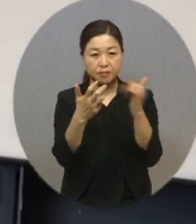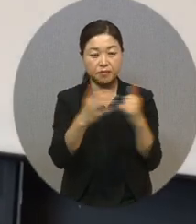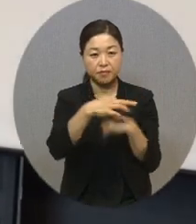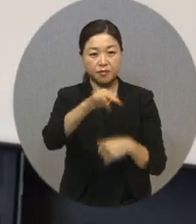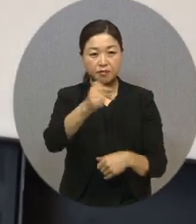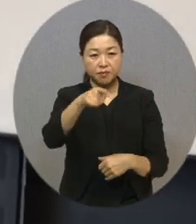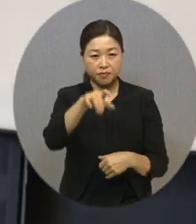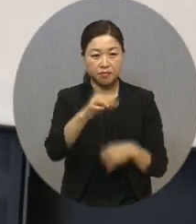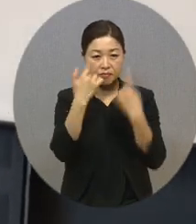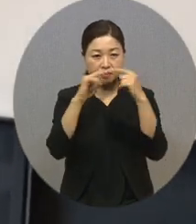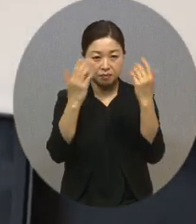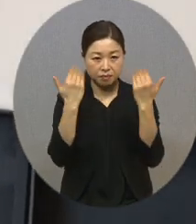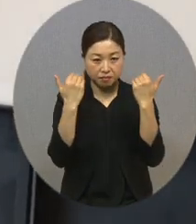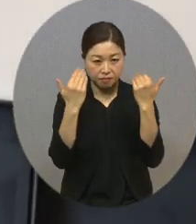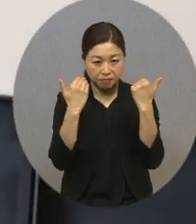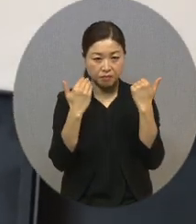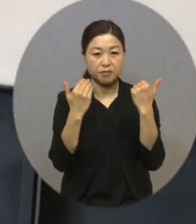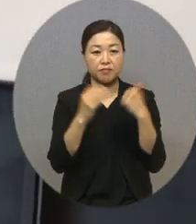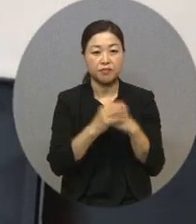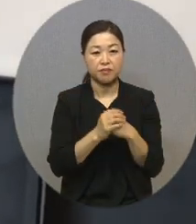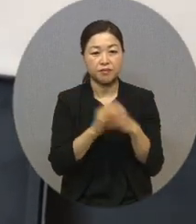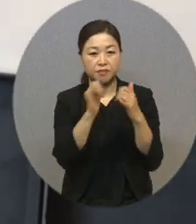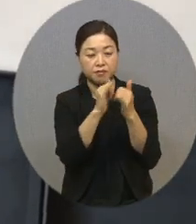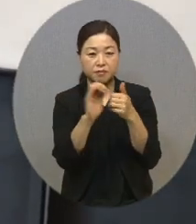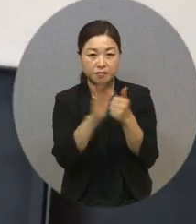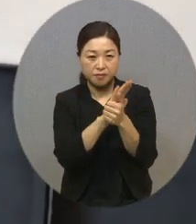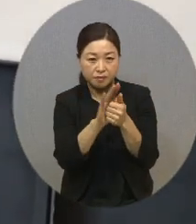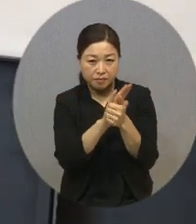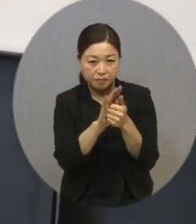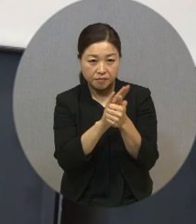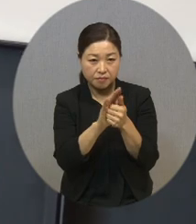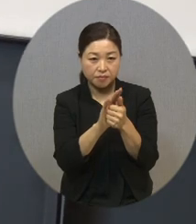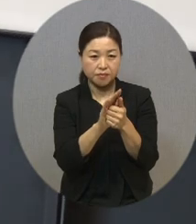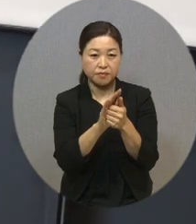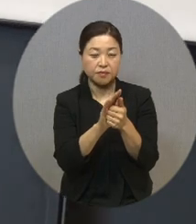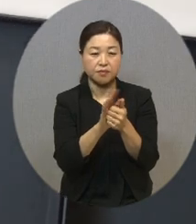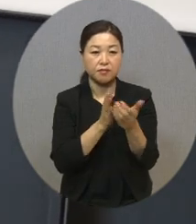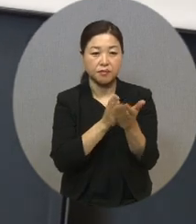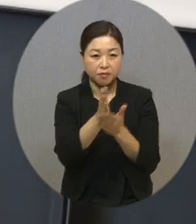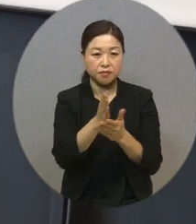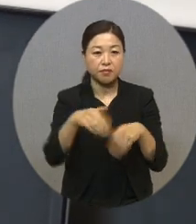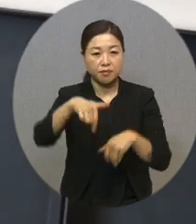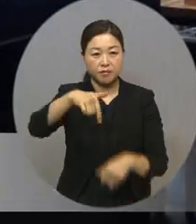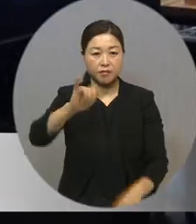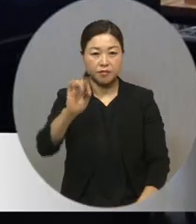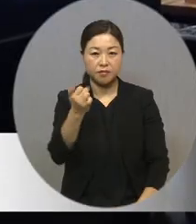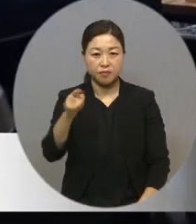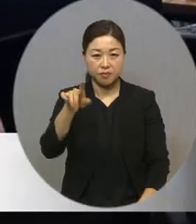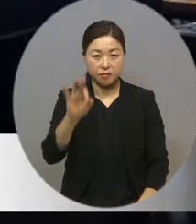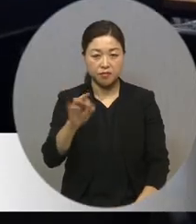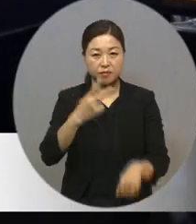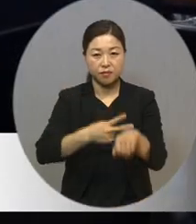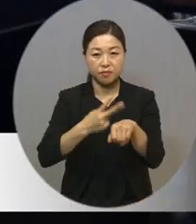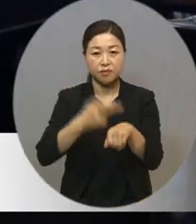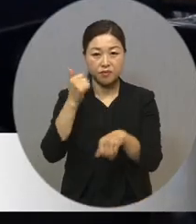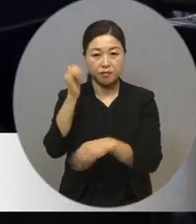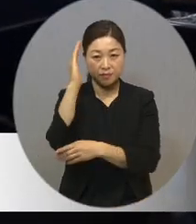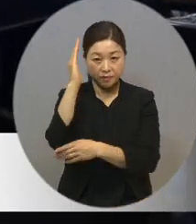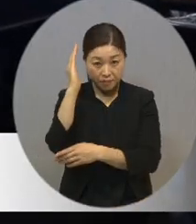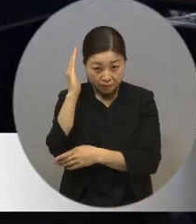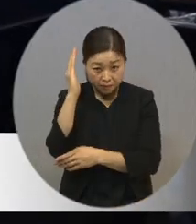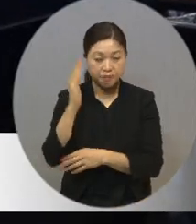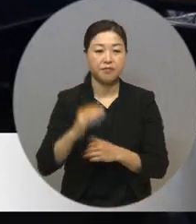서정대학교 휴먼케어서비스과 기은강 교수의 발제를 시작으로 의견을 모아갑니다. 많은 청소년들이